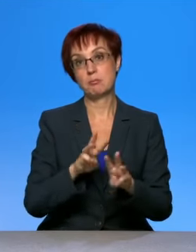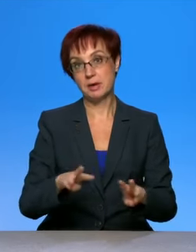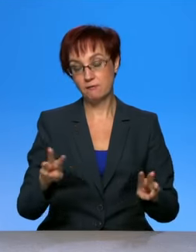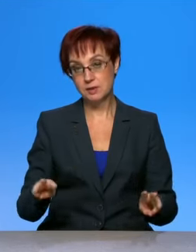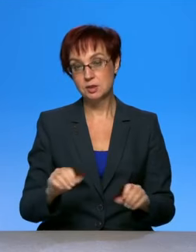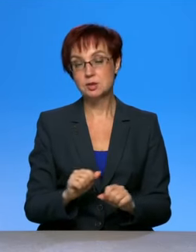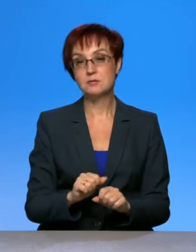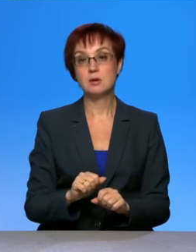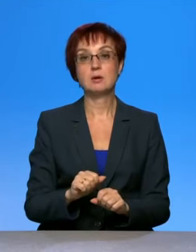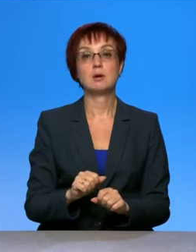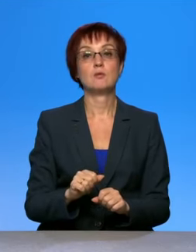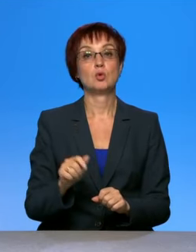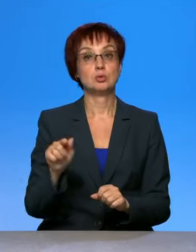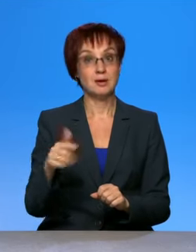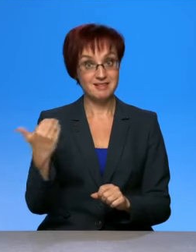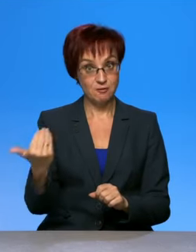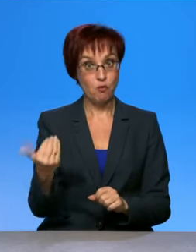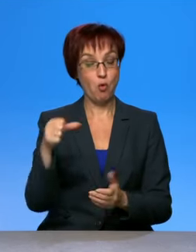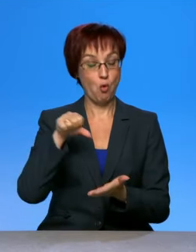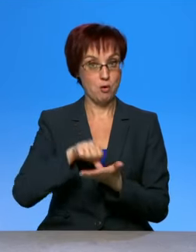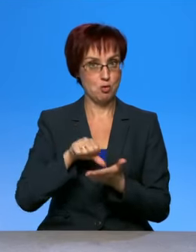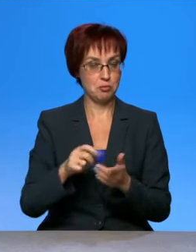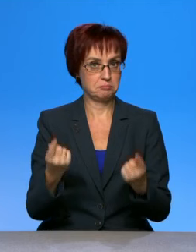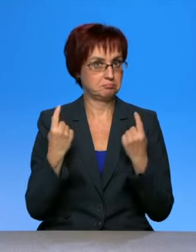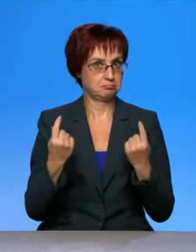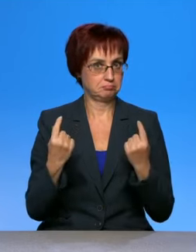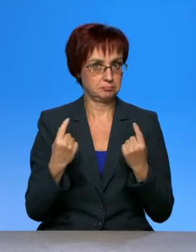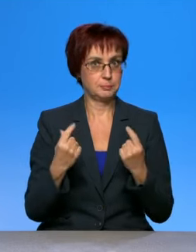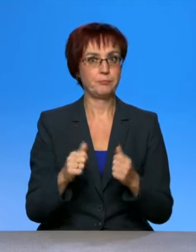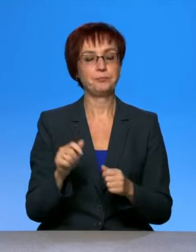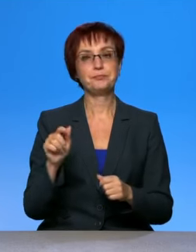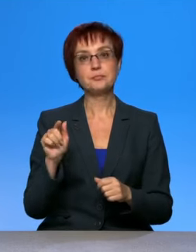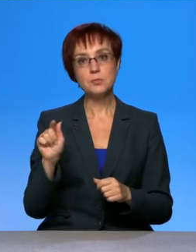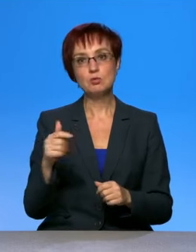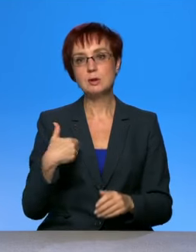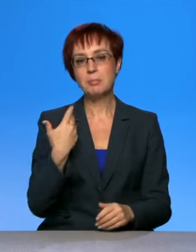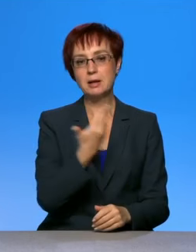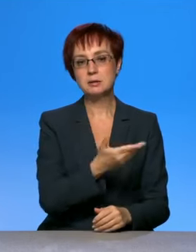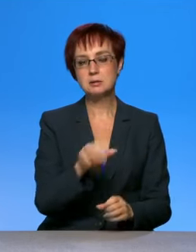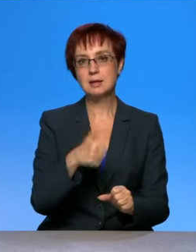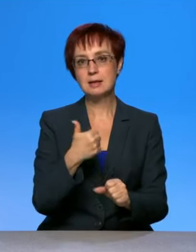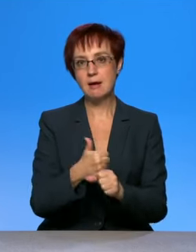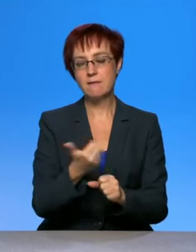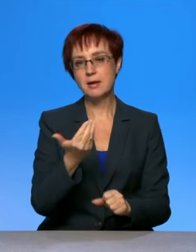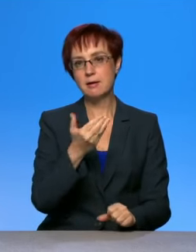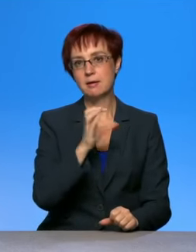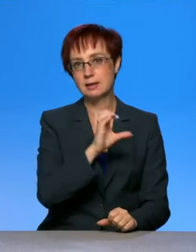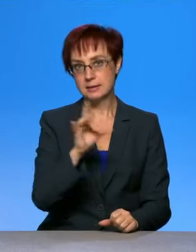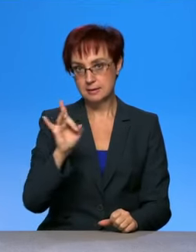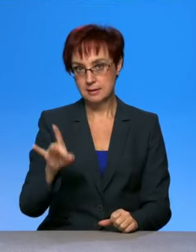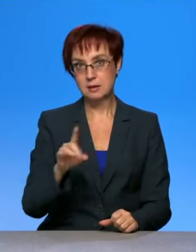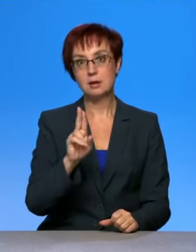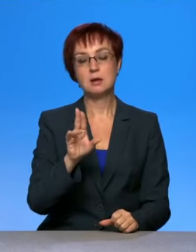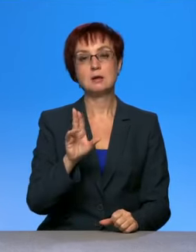колоссальное значение он обратился к главе советского правительства Алексей Никос конечно В